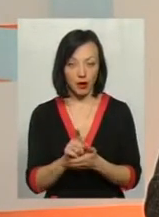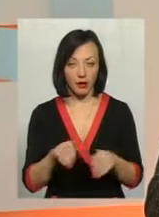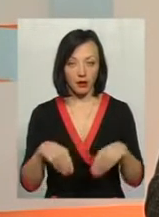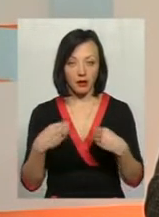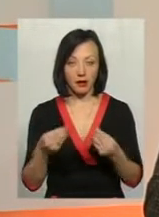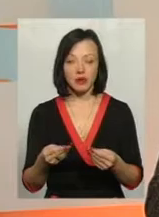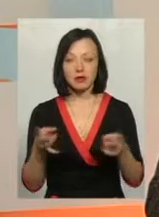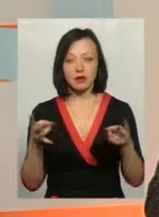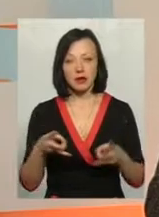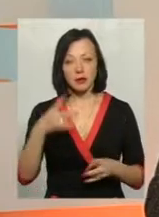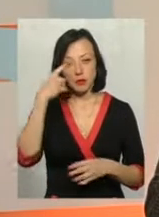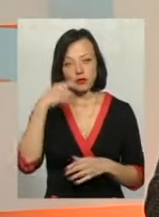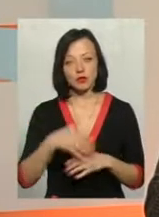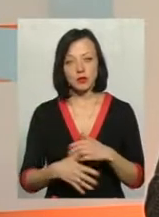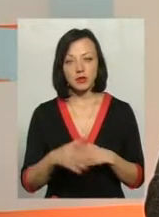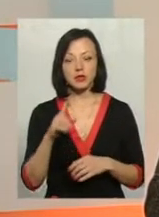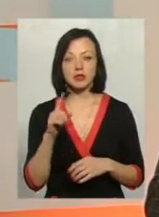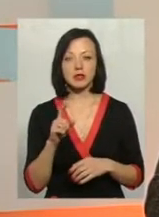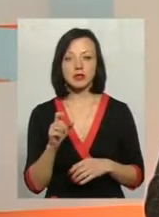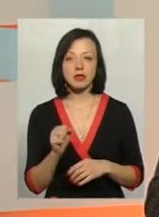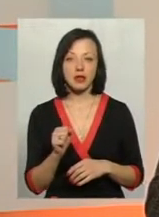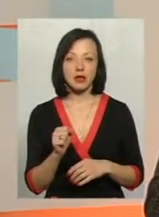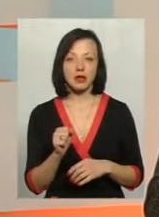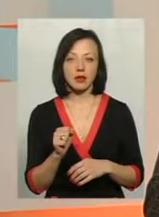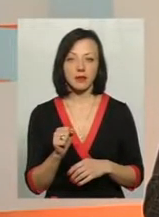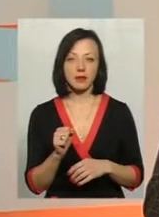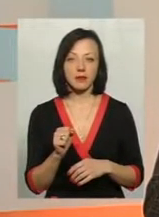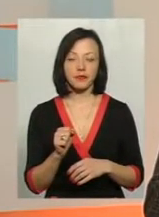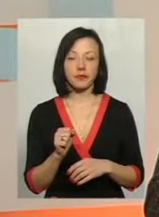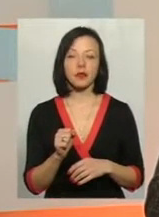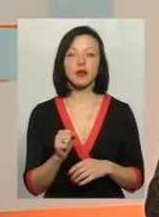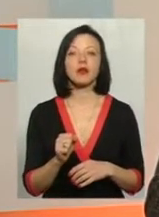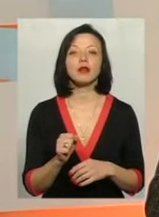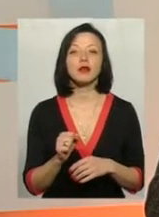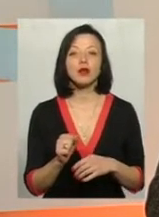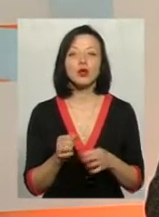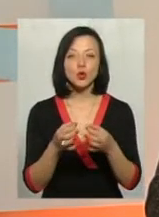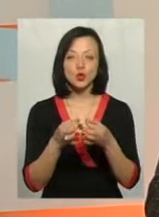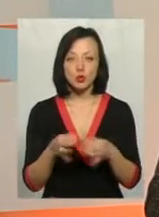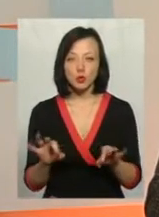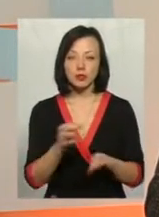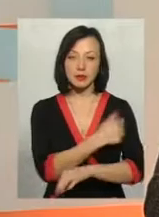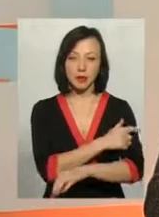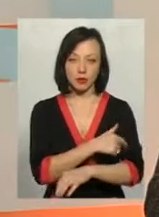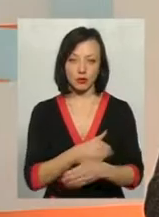тут треба зрозуміти, що за фізичну доступність медичної допомоги відповідають, власне,